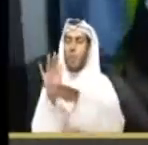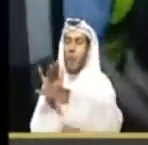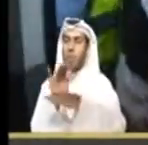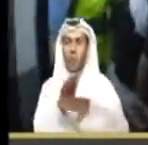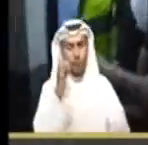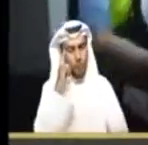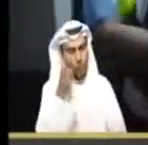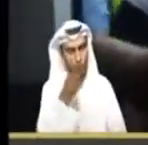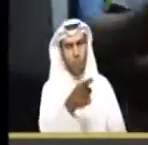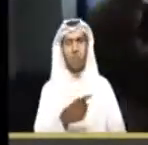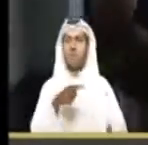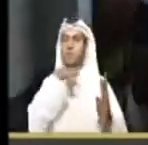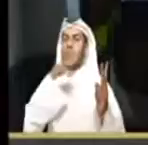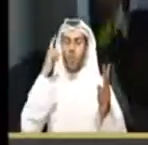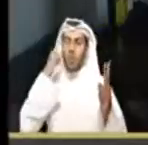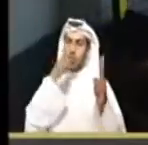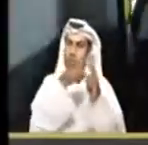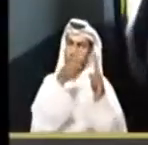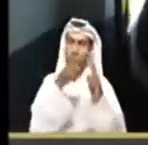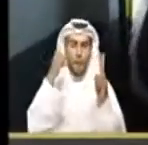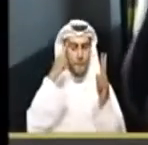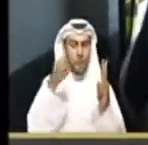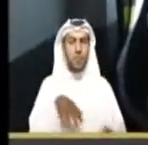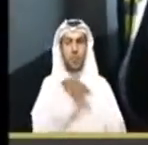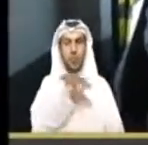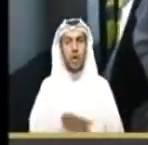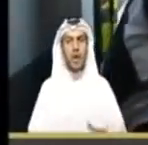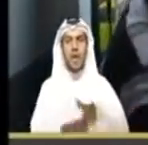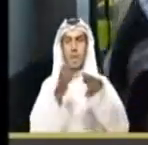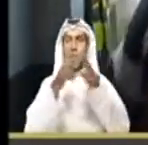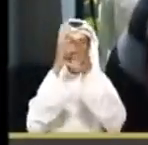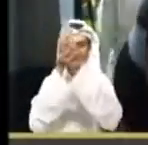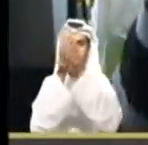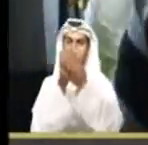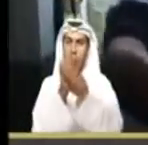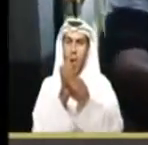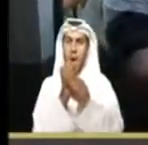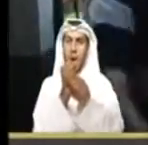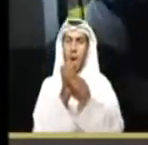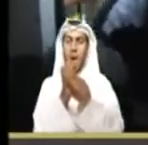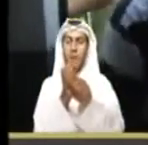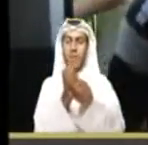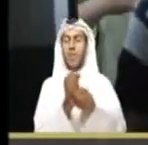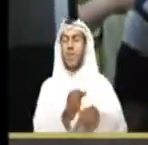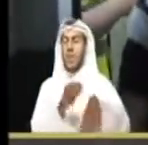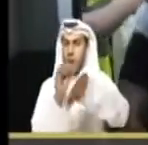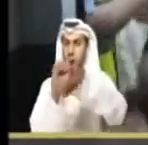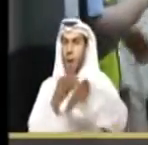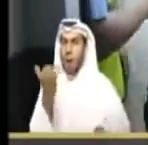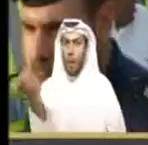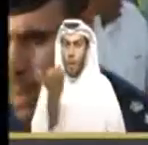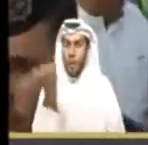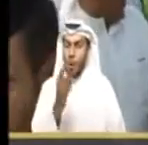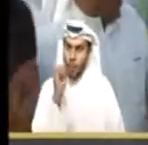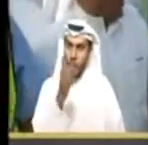الحق. توجيهات أبوية سامية من حضرة صاحب السمو أمير البلاد الشيخ صباح الأحمد الجابر الصباح